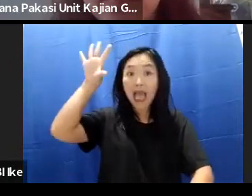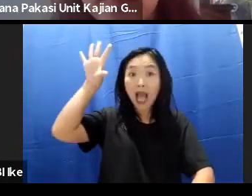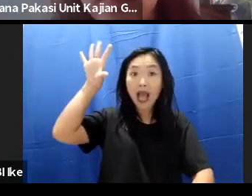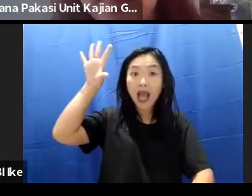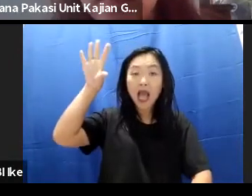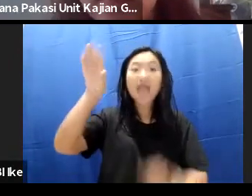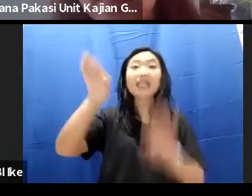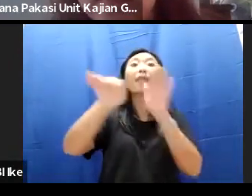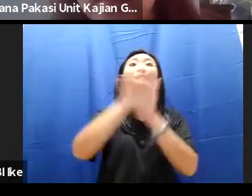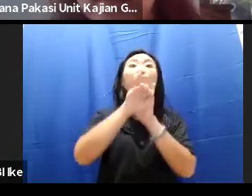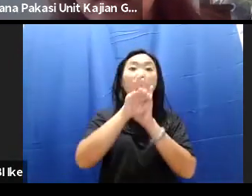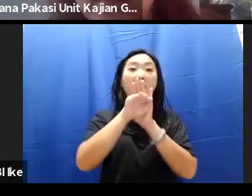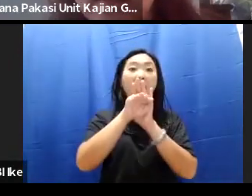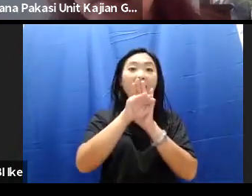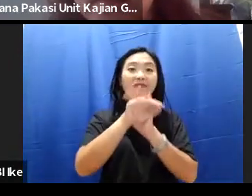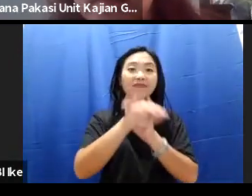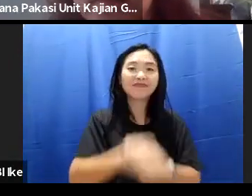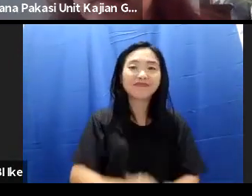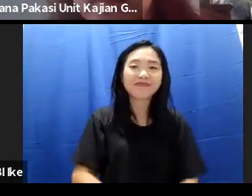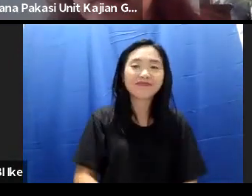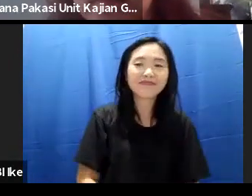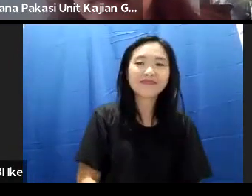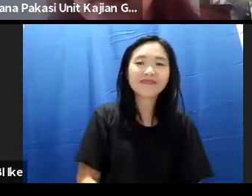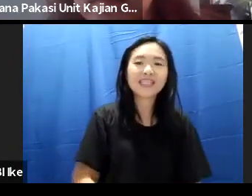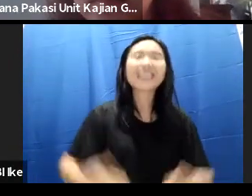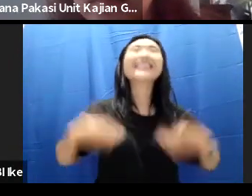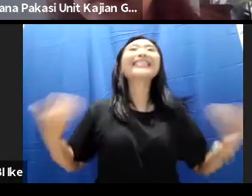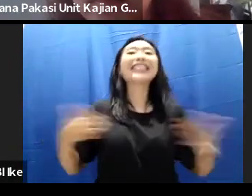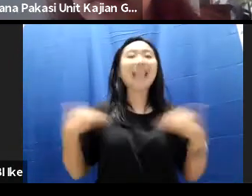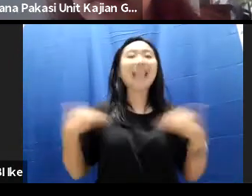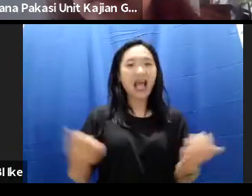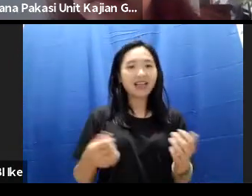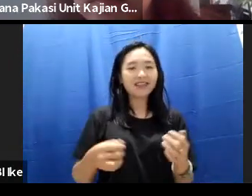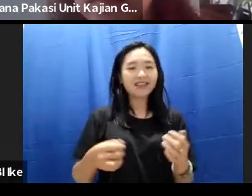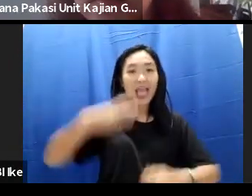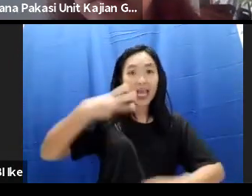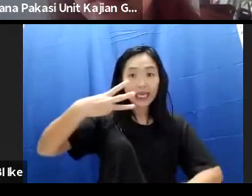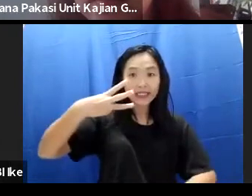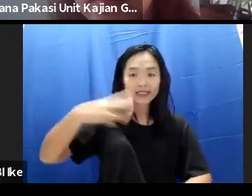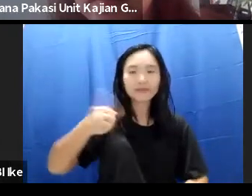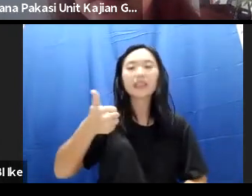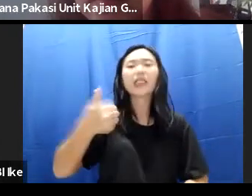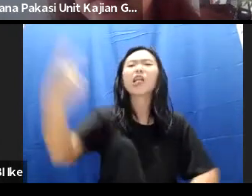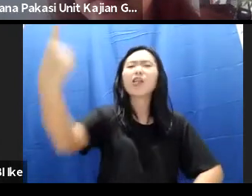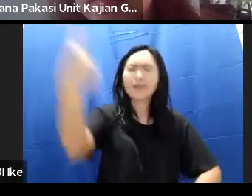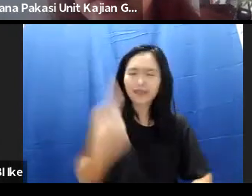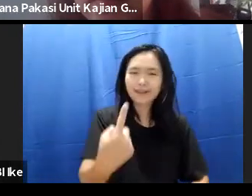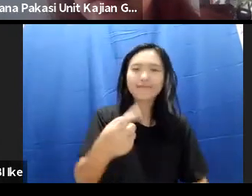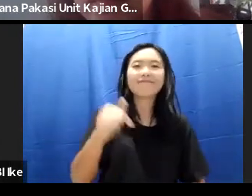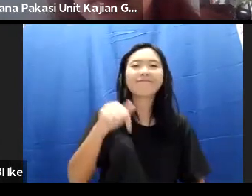siang. Senang sekali Kak Els bisa bergabung bersama kami di sini. Terima kasih banyak.